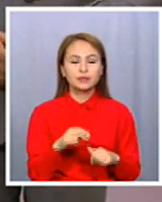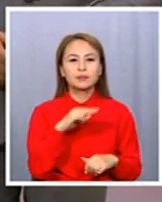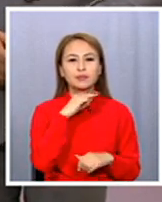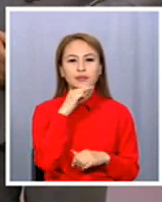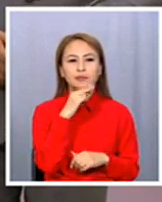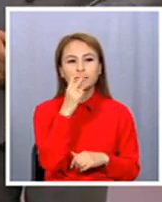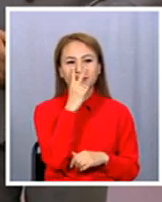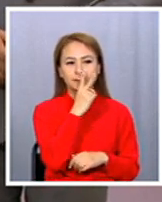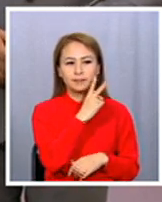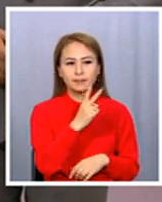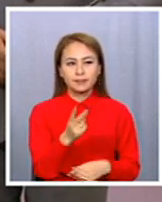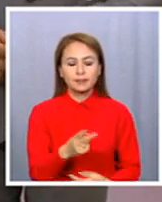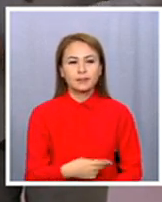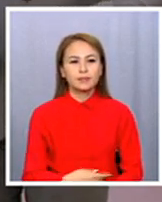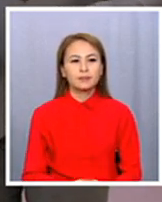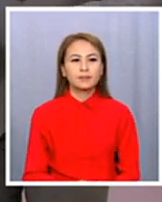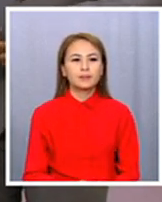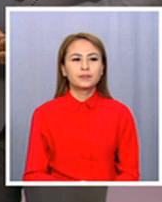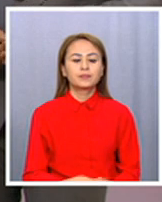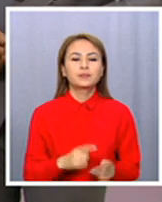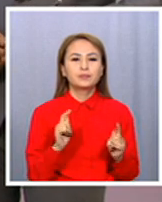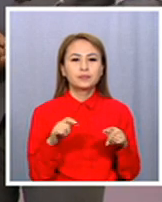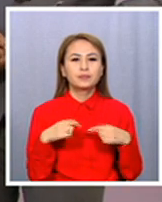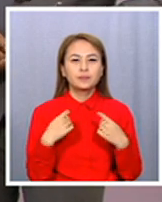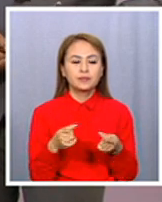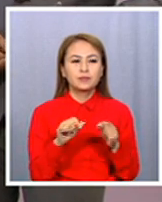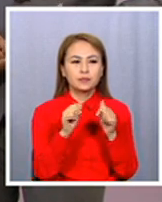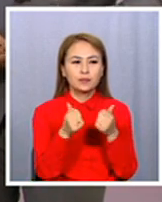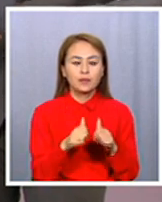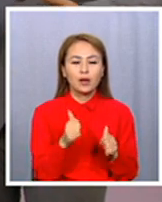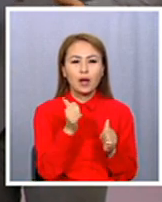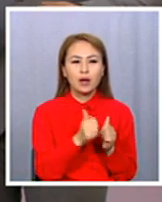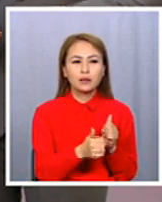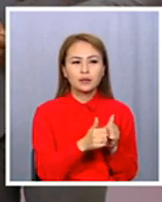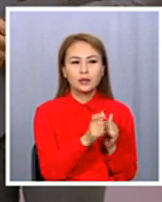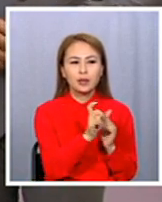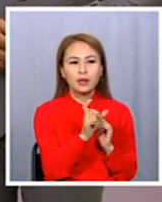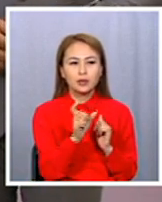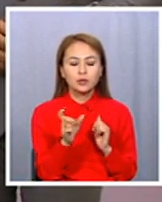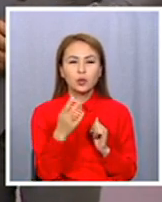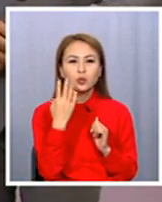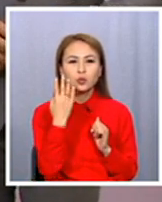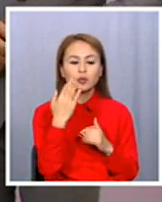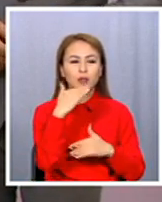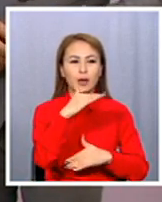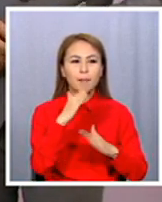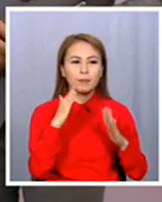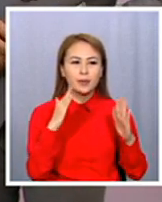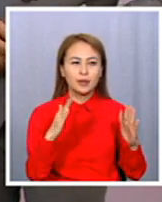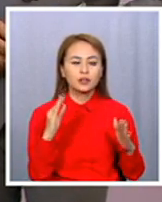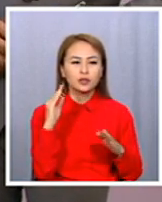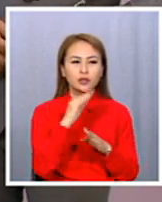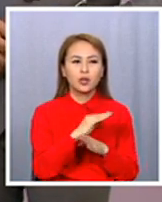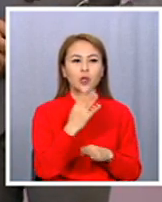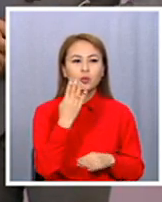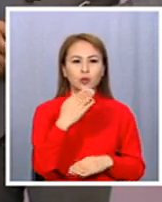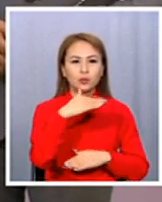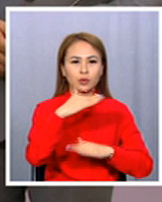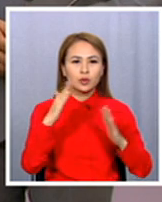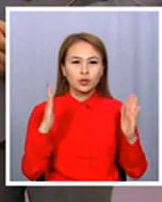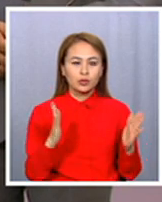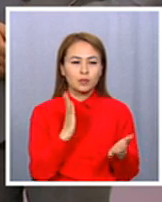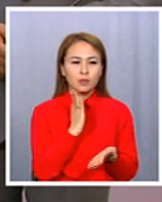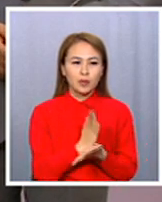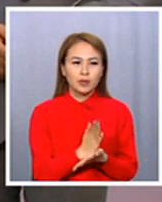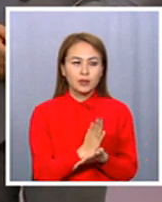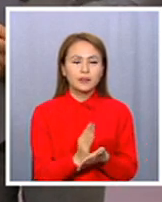аударыңдаршы. Берілген фигуралардың әр қайсында төрт қабырға және төрт бұрыш бар.